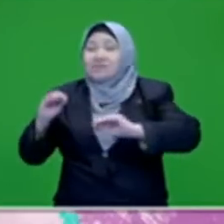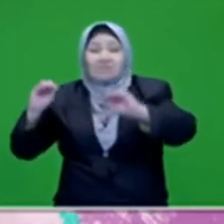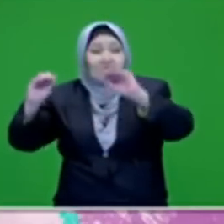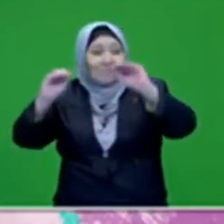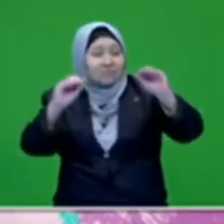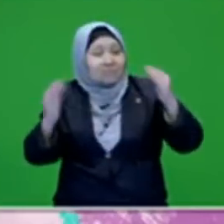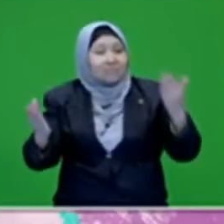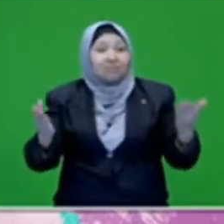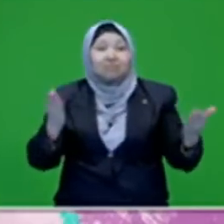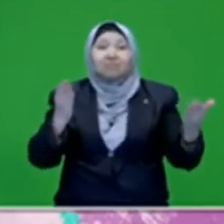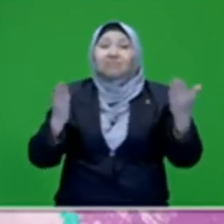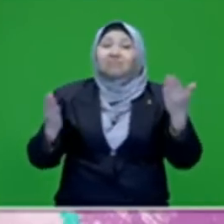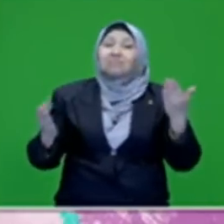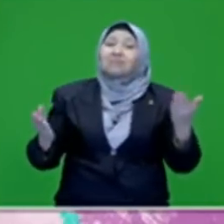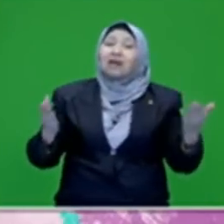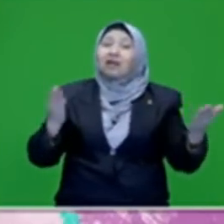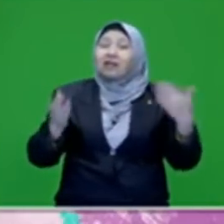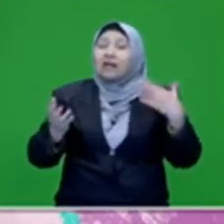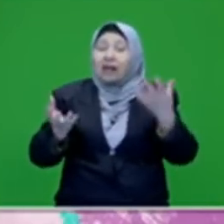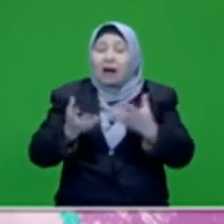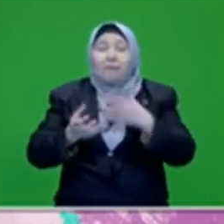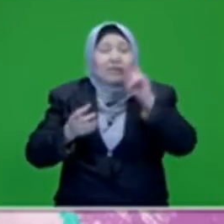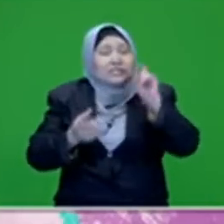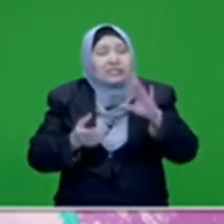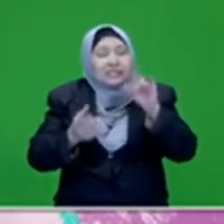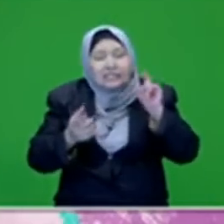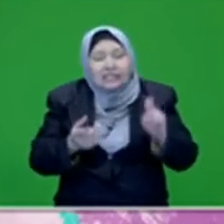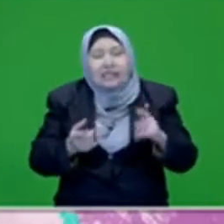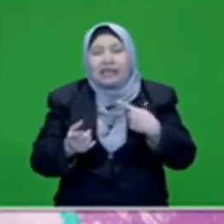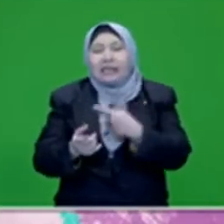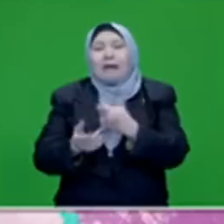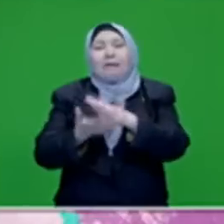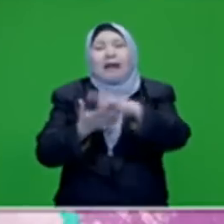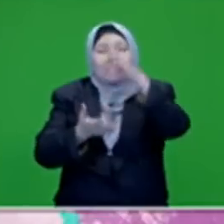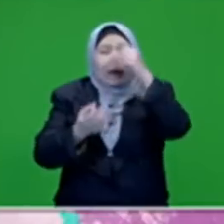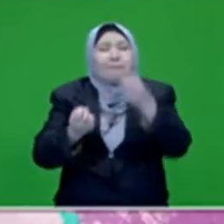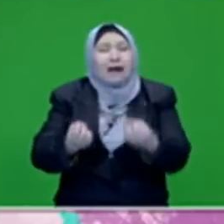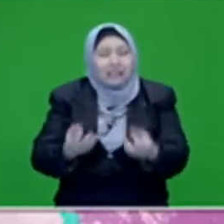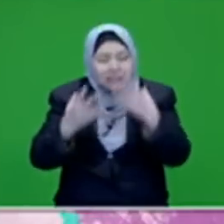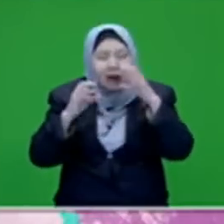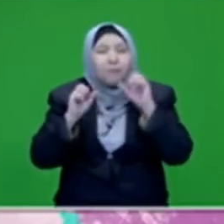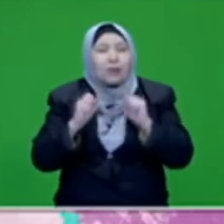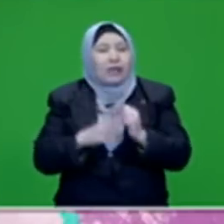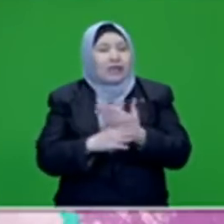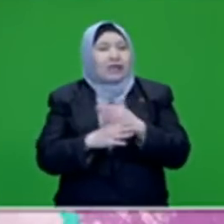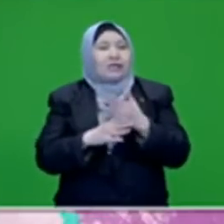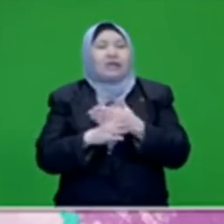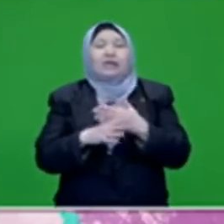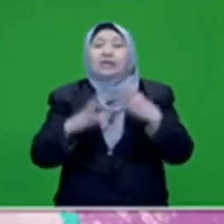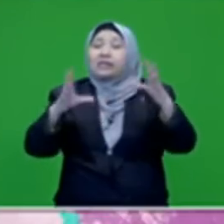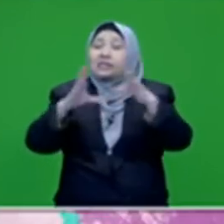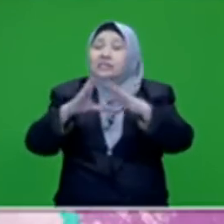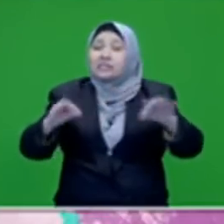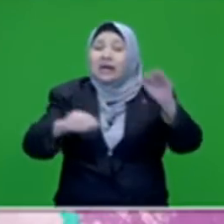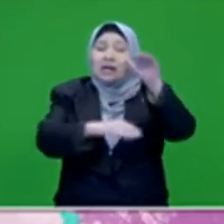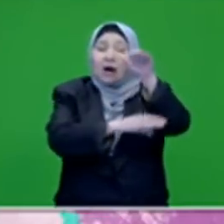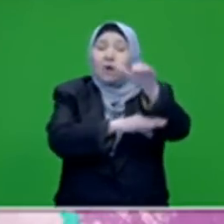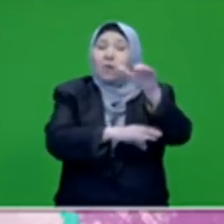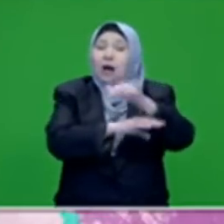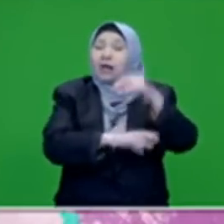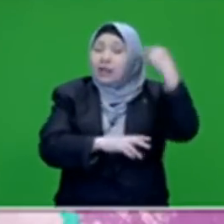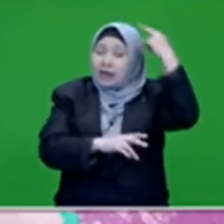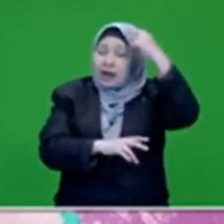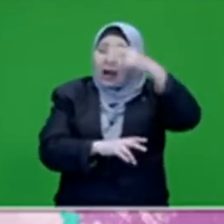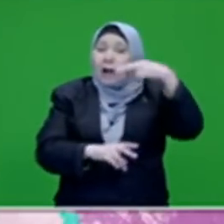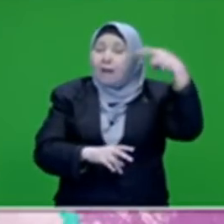Ustaz, nak belajar banyaklah. Jadi boleh doktor kongsikan kisah dakwah Nabi Yusuf ini dan juga